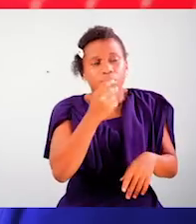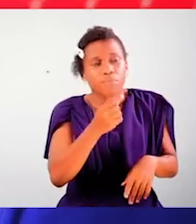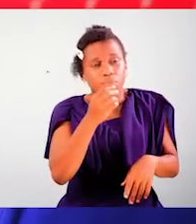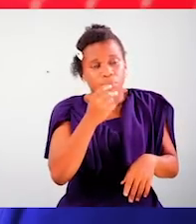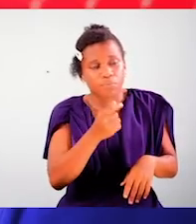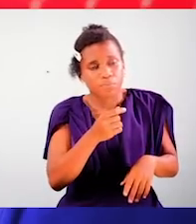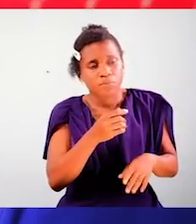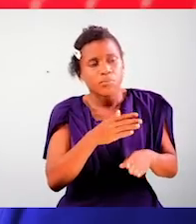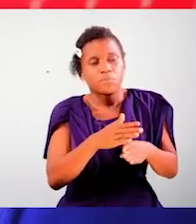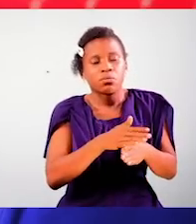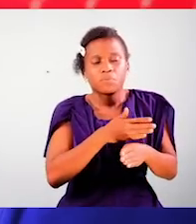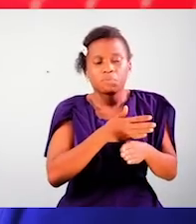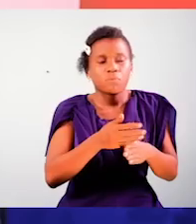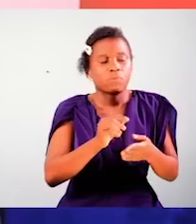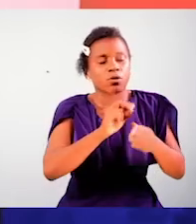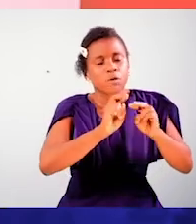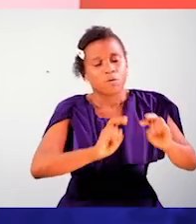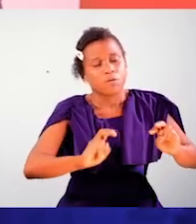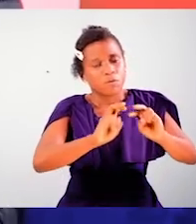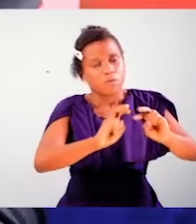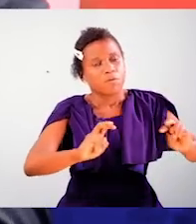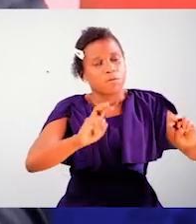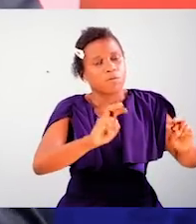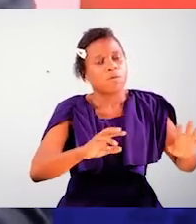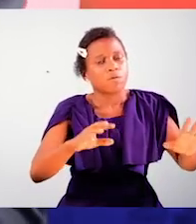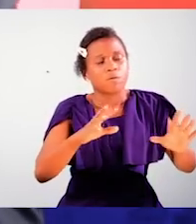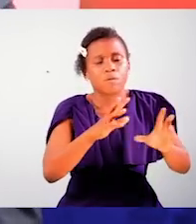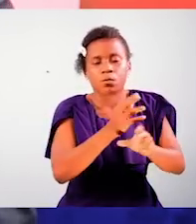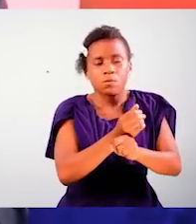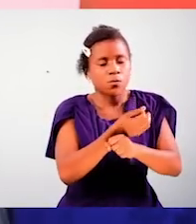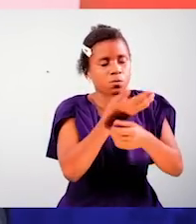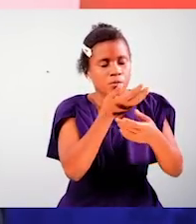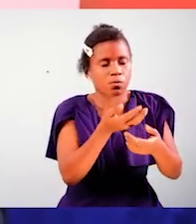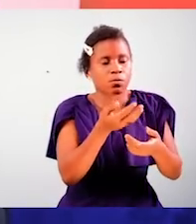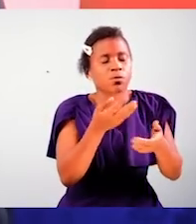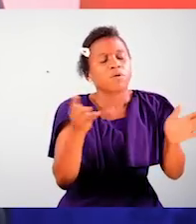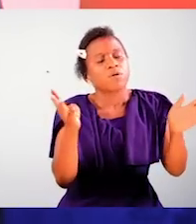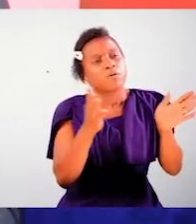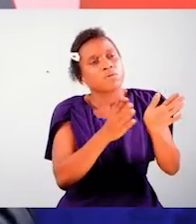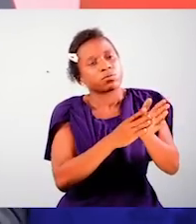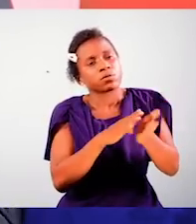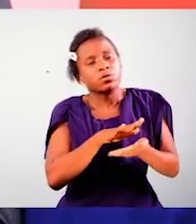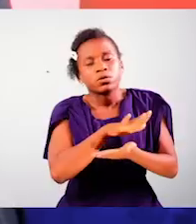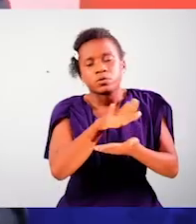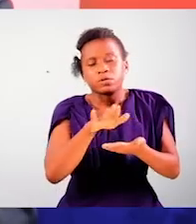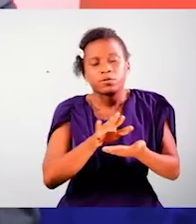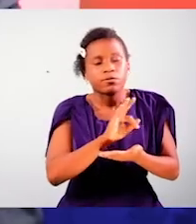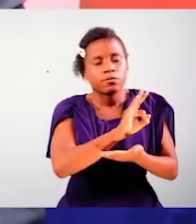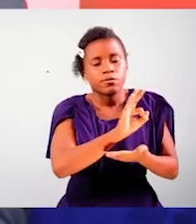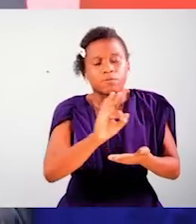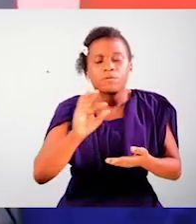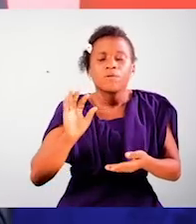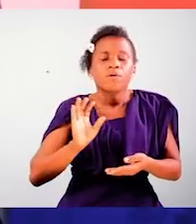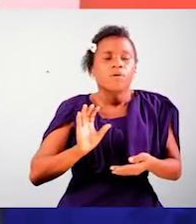kufanya ukaguzi, yapata labda kwa mfano maofisa labda 9 wanaenda eneo labda mkoa fulani, siku 45 labda wanakaa